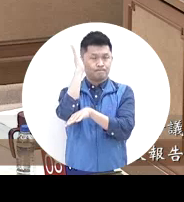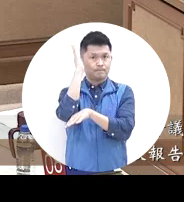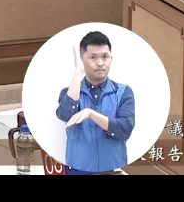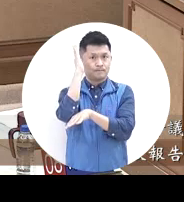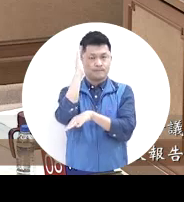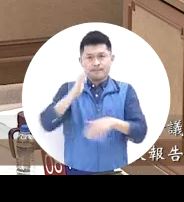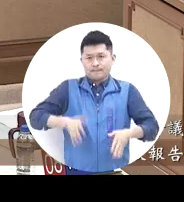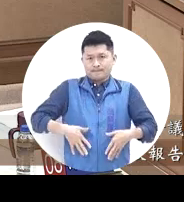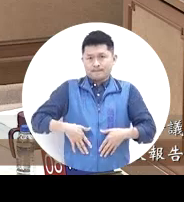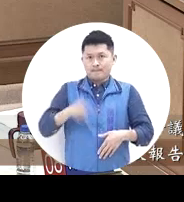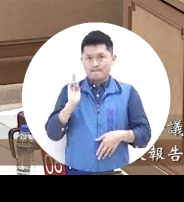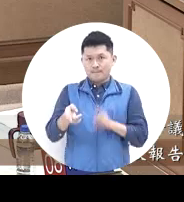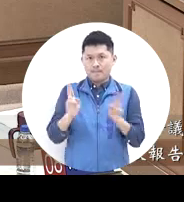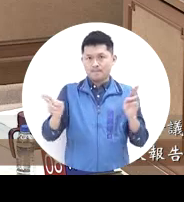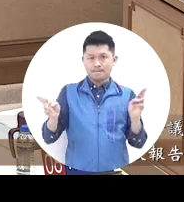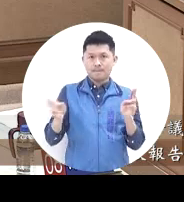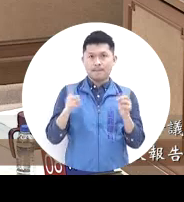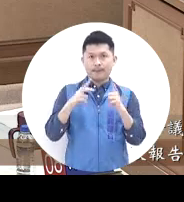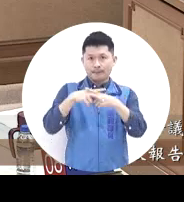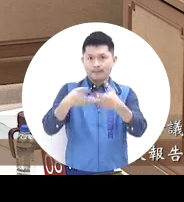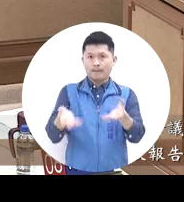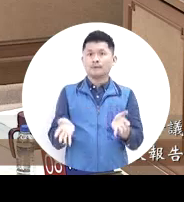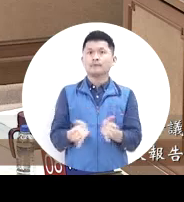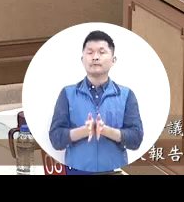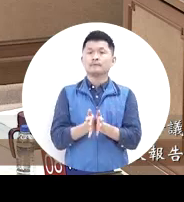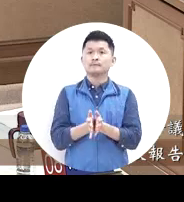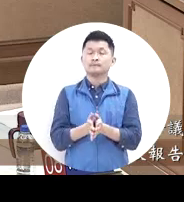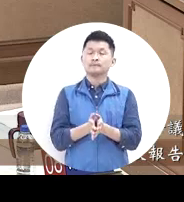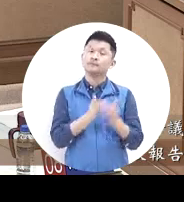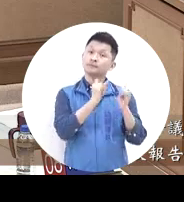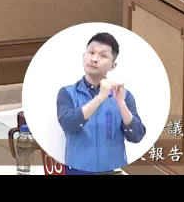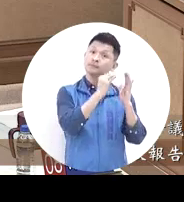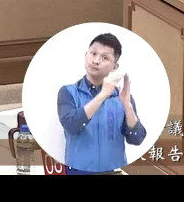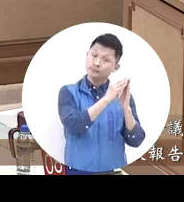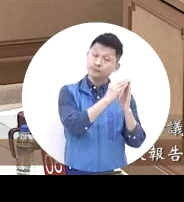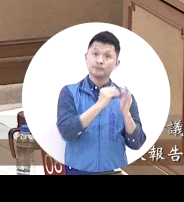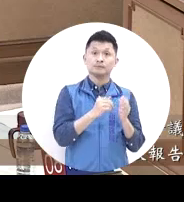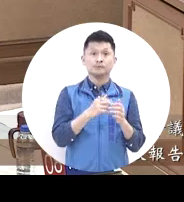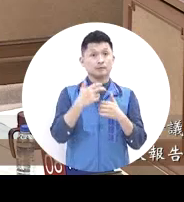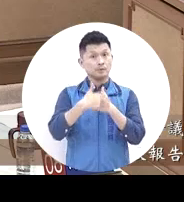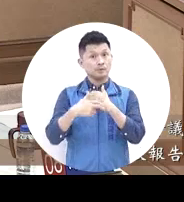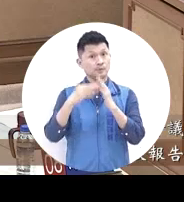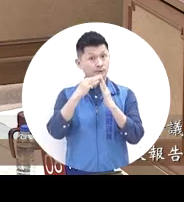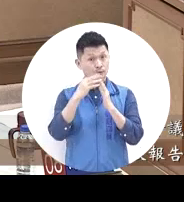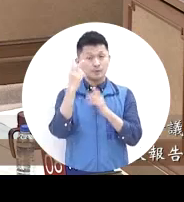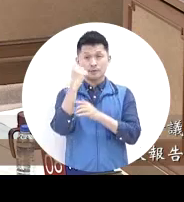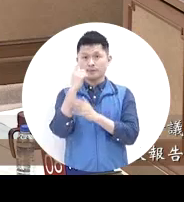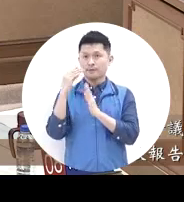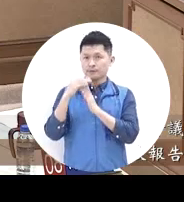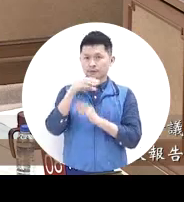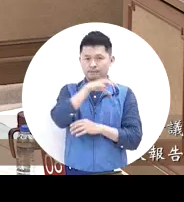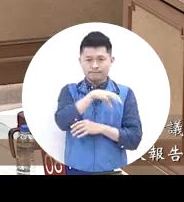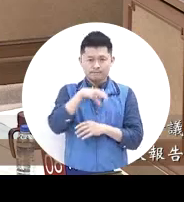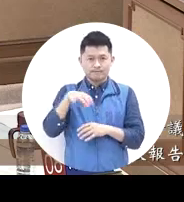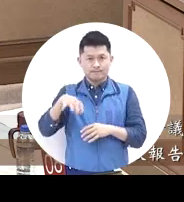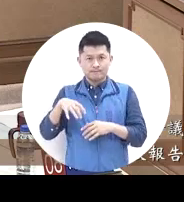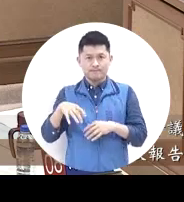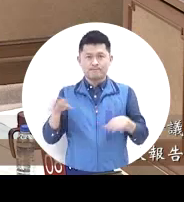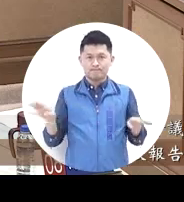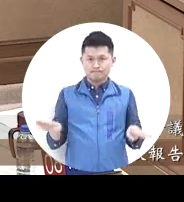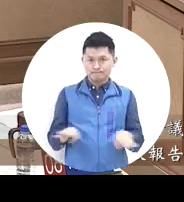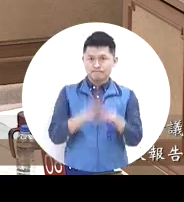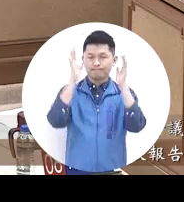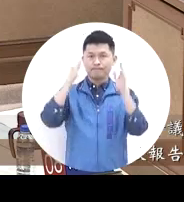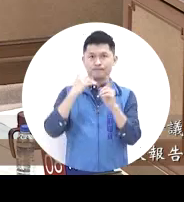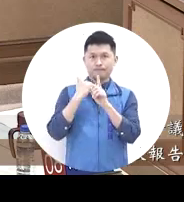紧急应变的小组，我相信包括我们社会局、卫生局、消防局各局处的都启动了一级的